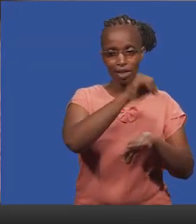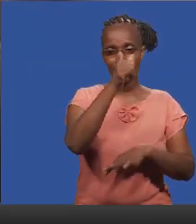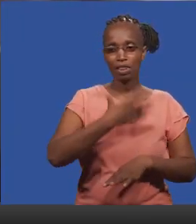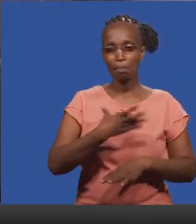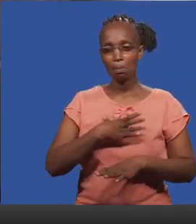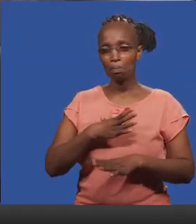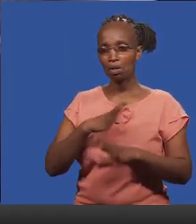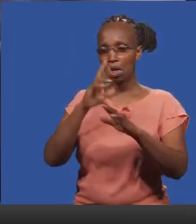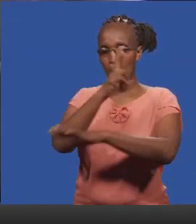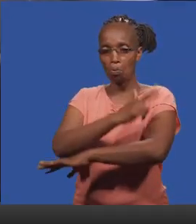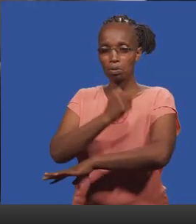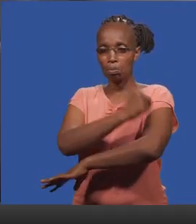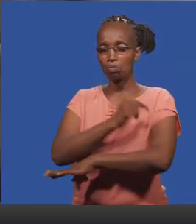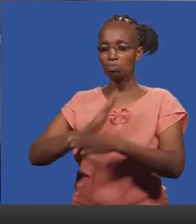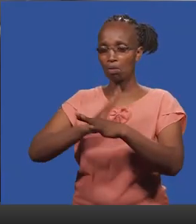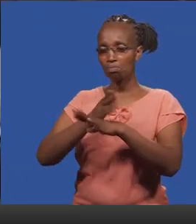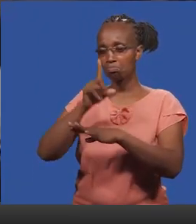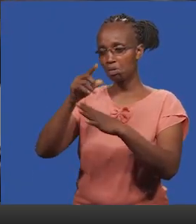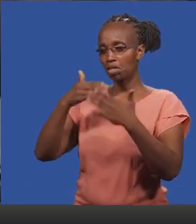wakiwa hospitalini baada ya kujifungua.